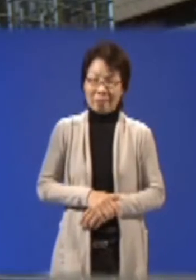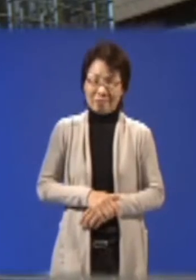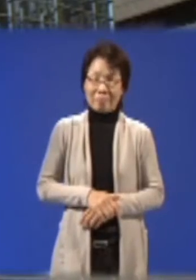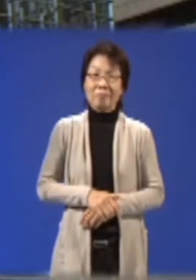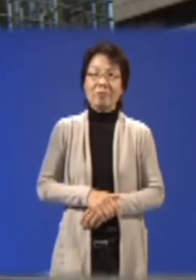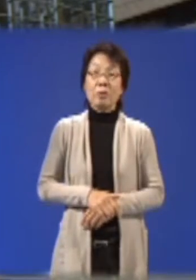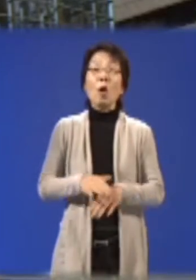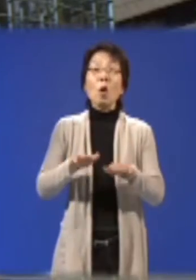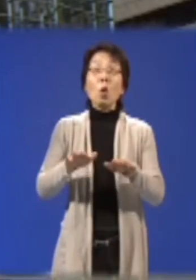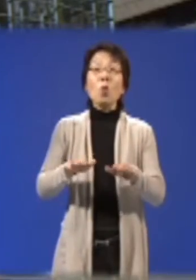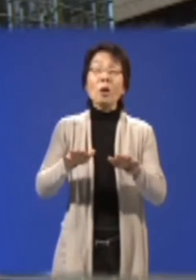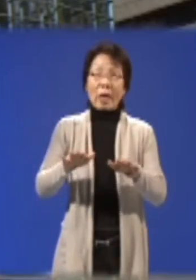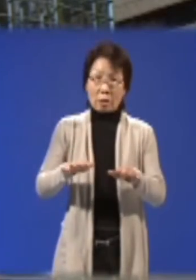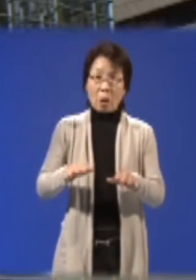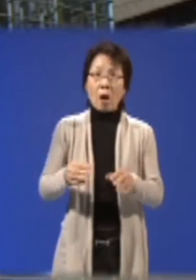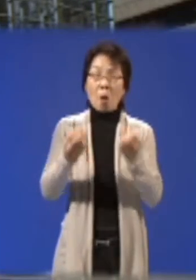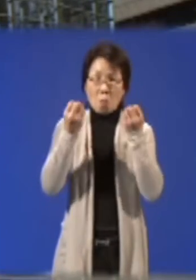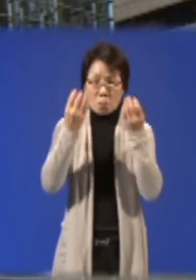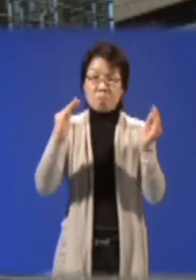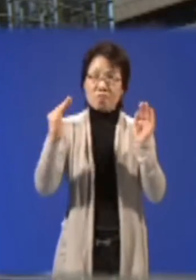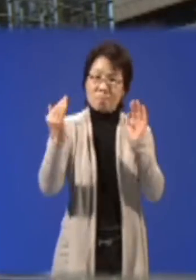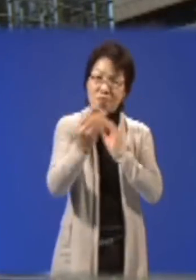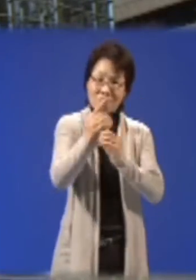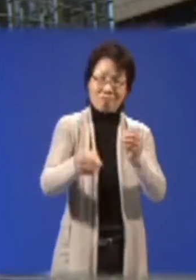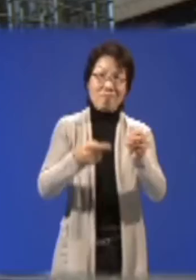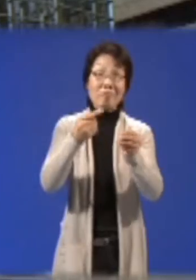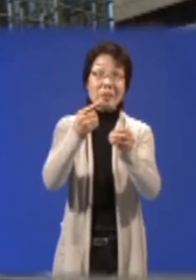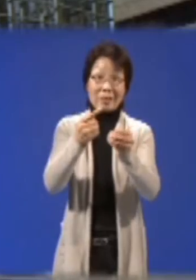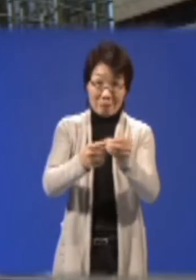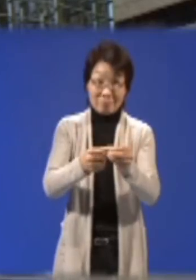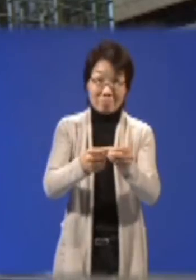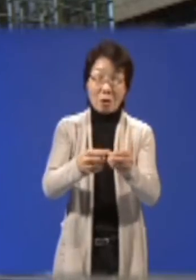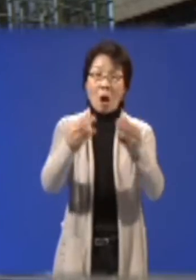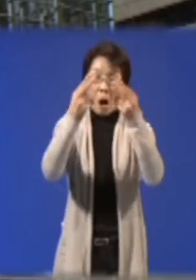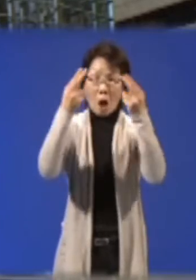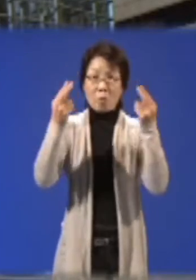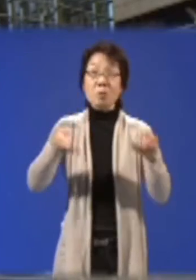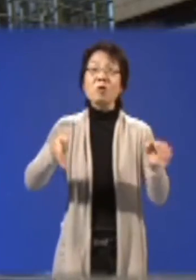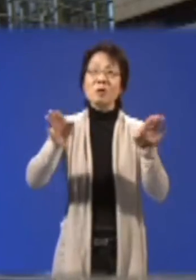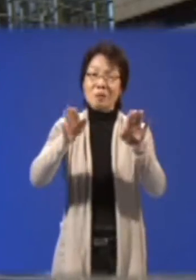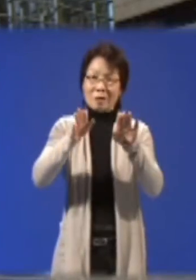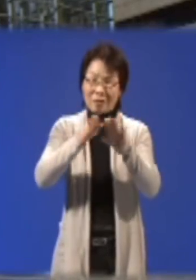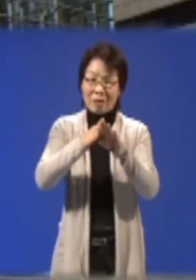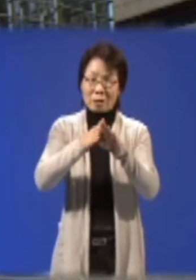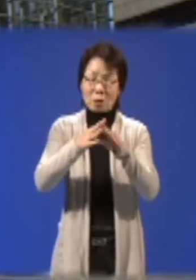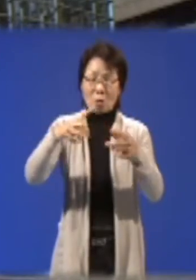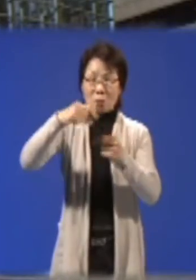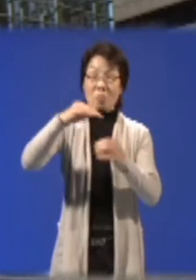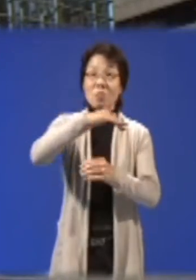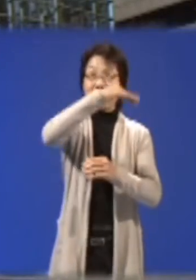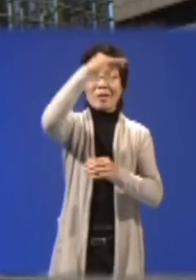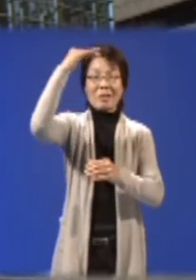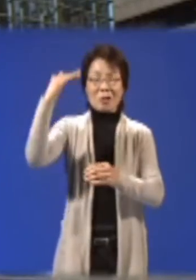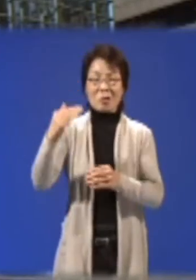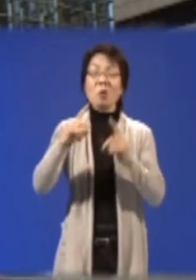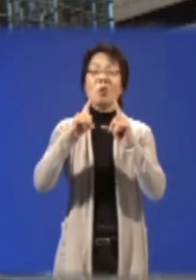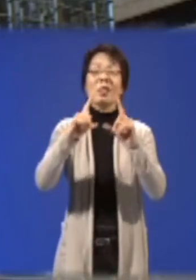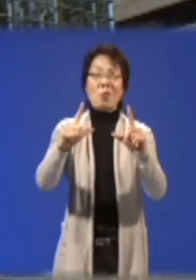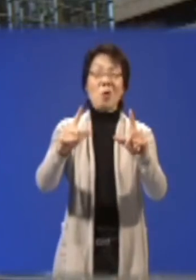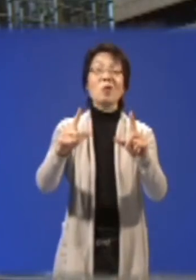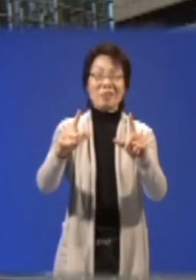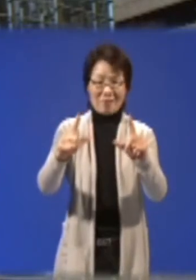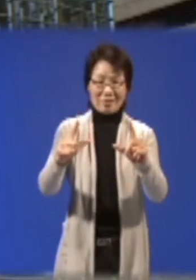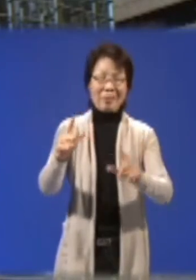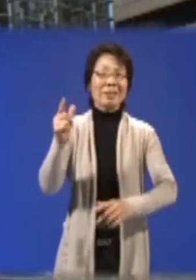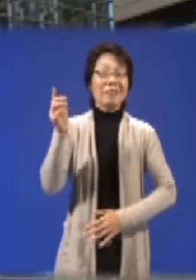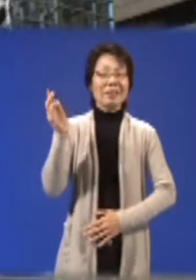ということで、今回はリニューアルして1周年を迎えた博物館とプラネタリウムをリポートします。それじゃあチャン